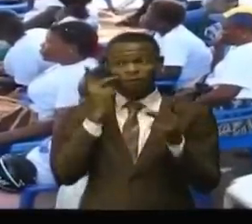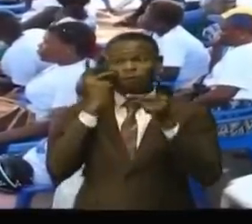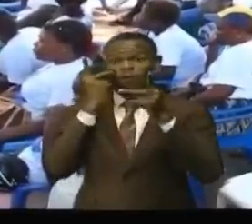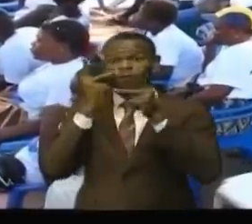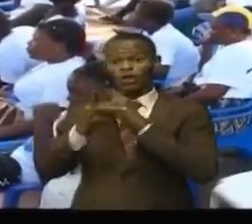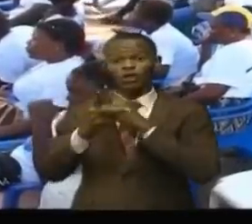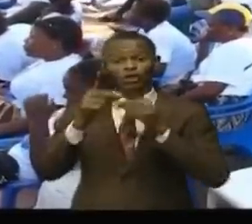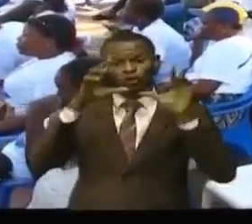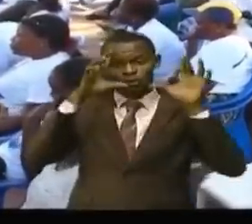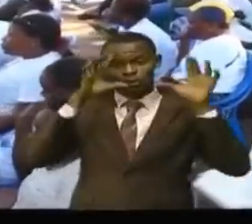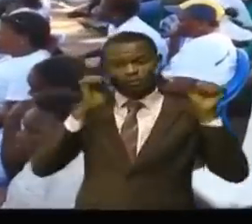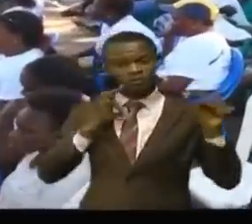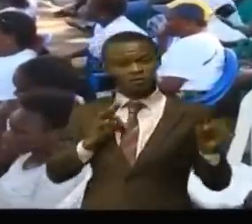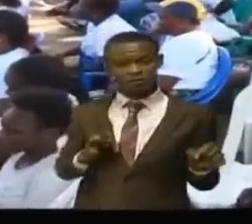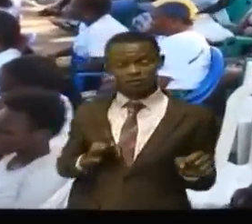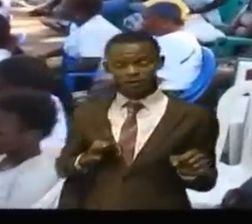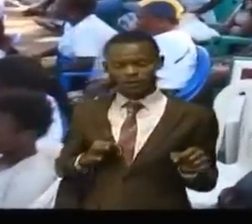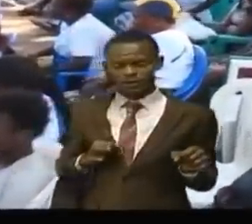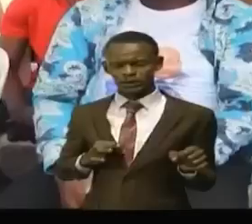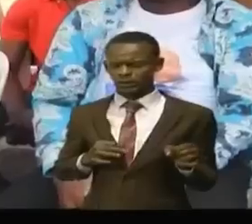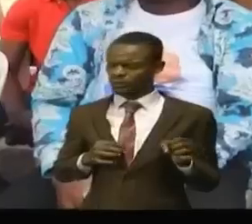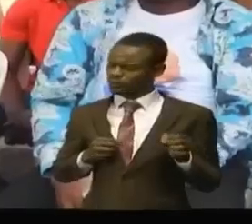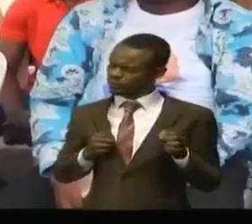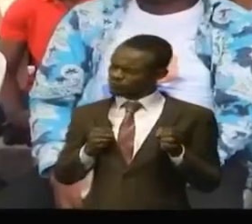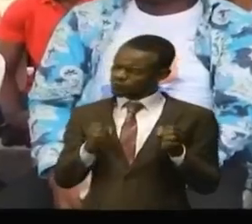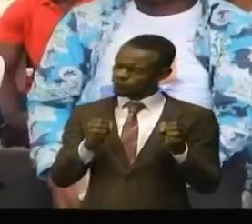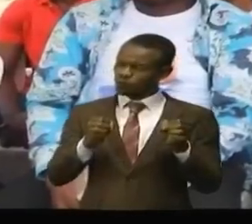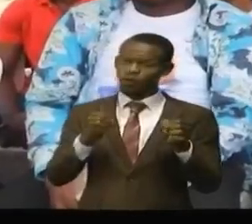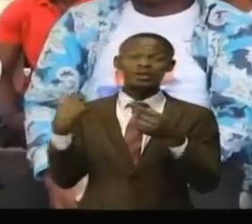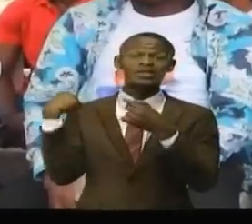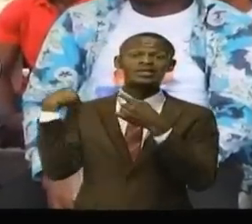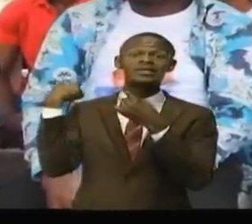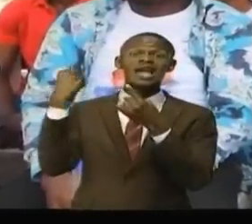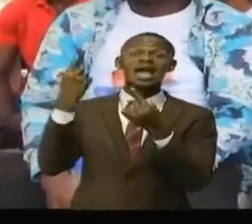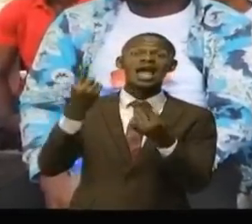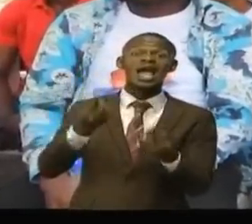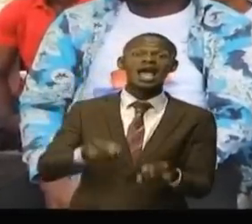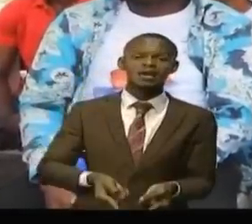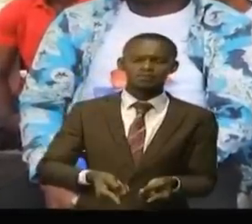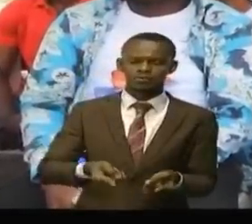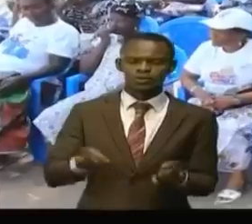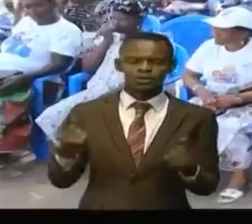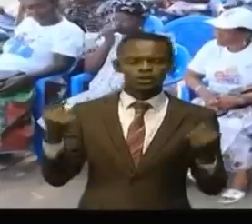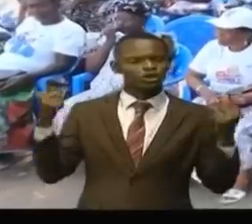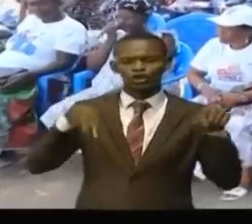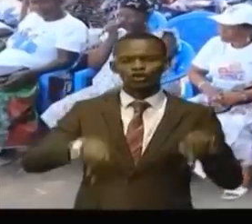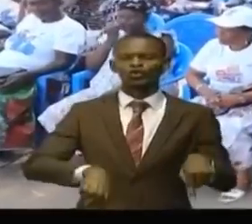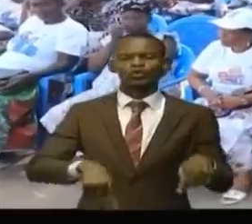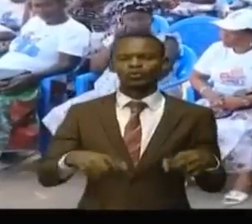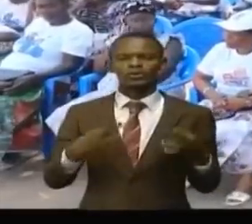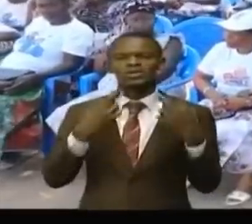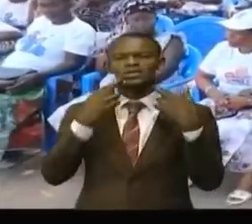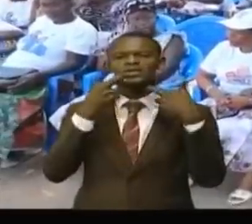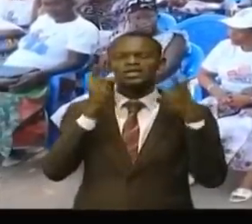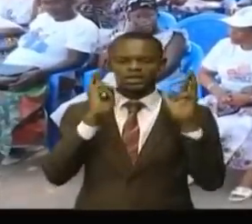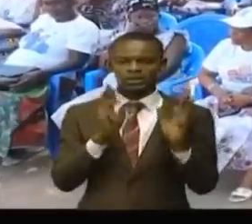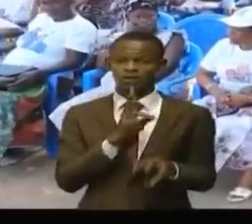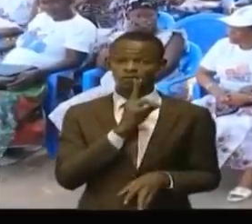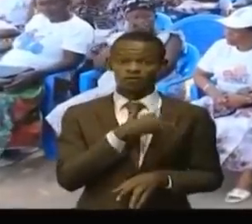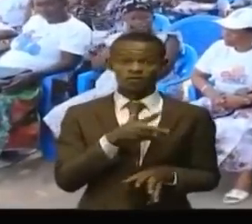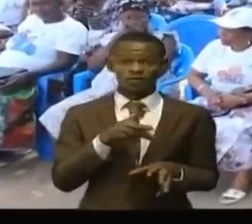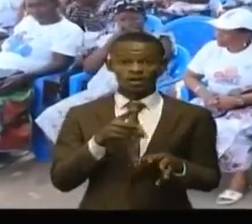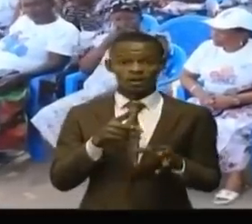payante. Après des décennies de mutisme de la communauté internationale sous le rôle néfaste joué par les voisins, dont le Rwanda, dont